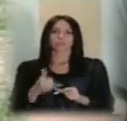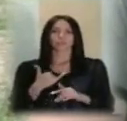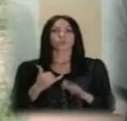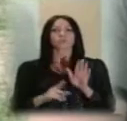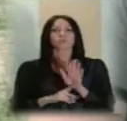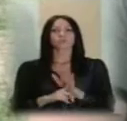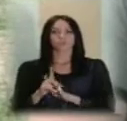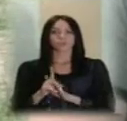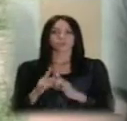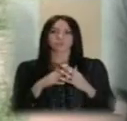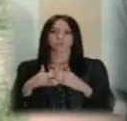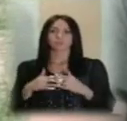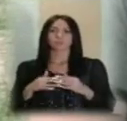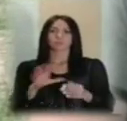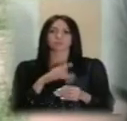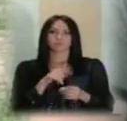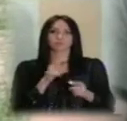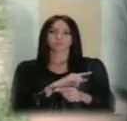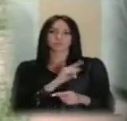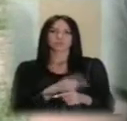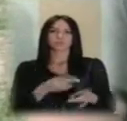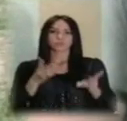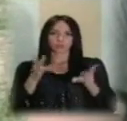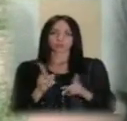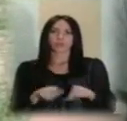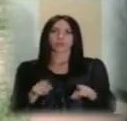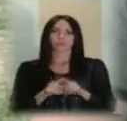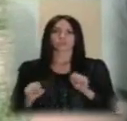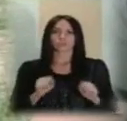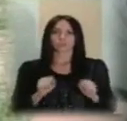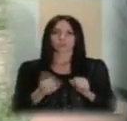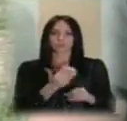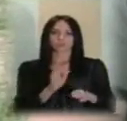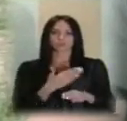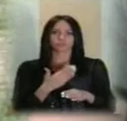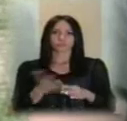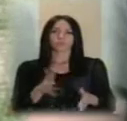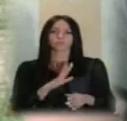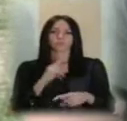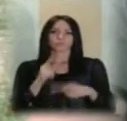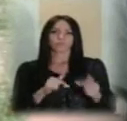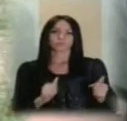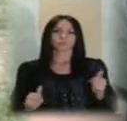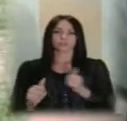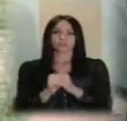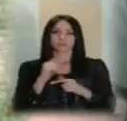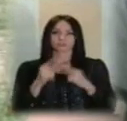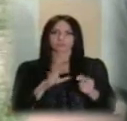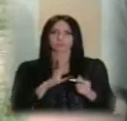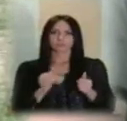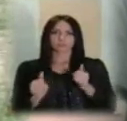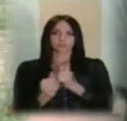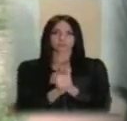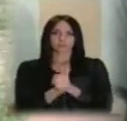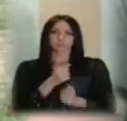мене було поранено тяжко, також нас командир нашої частини, який був завжди спереді, він був попереду солдат взагалі,